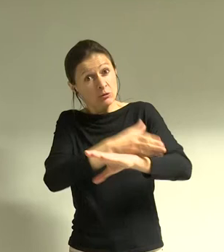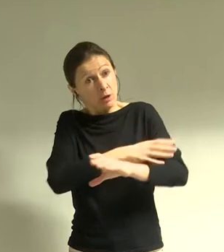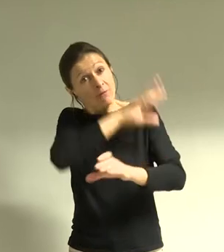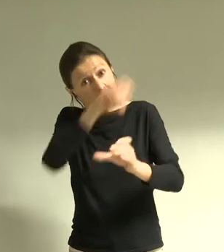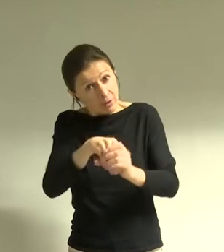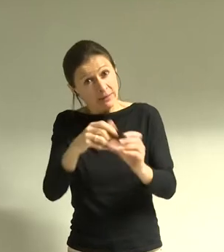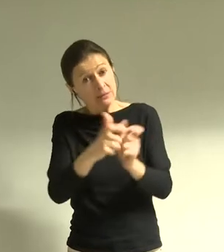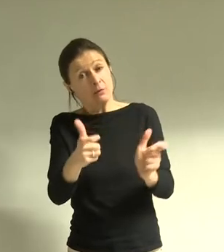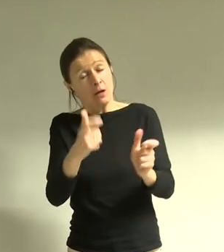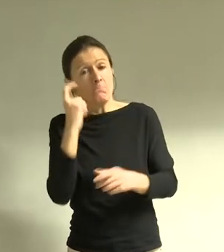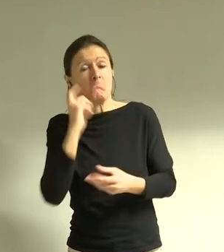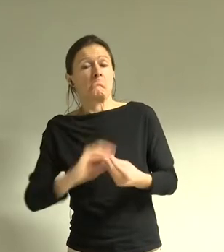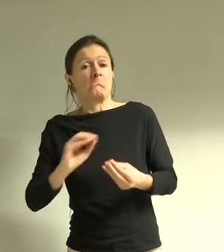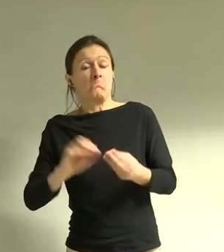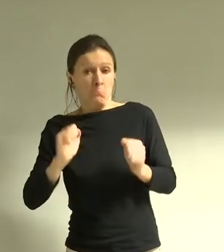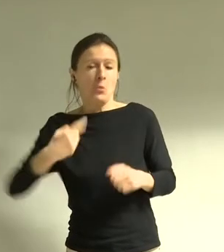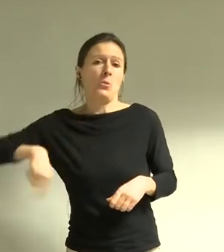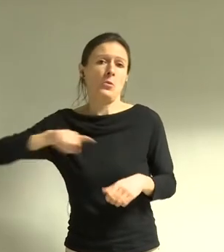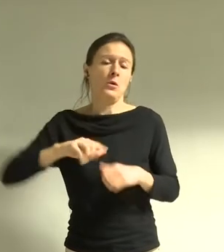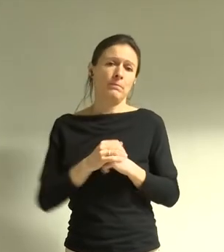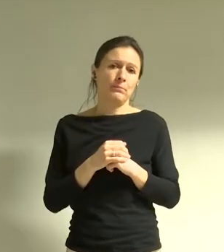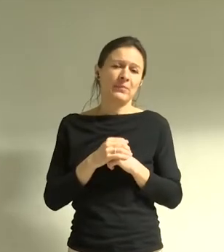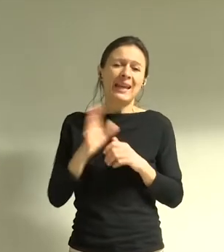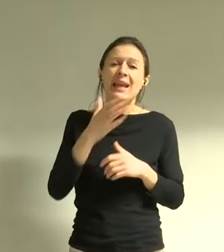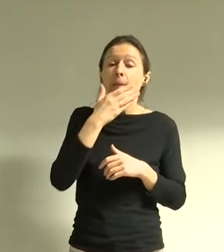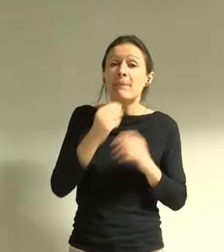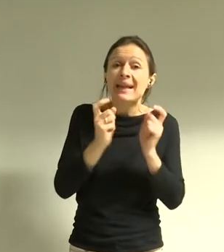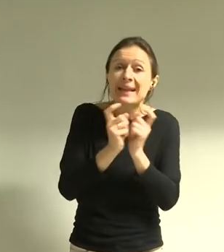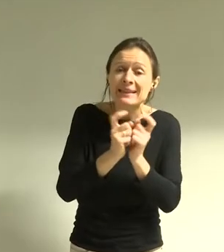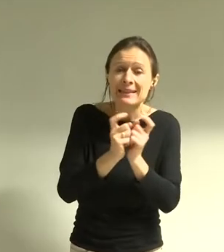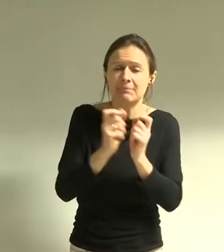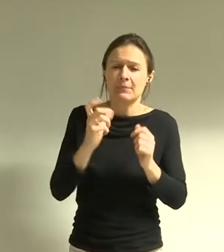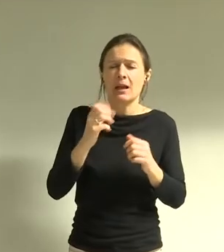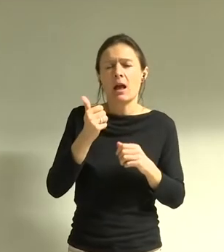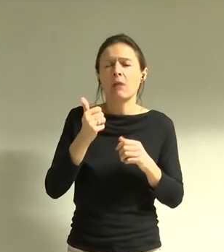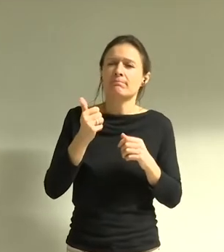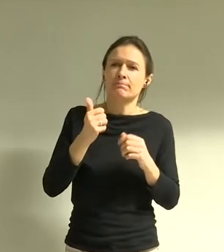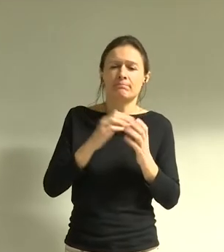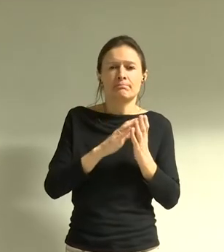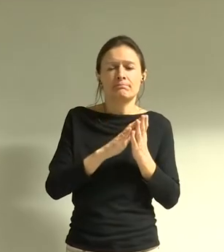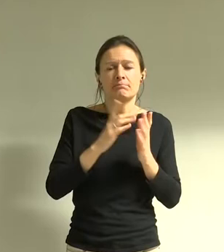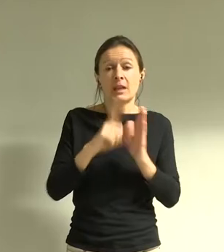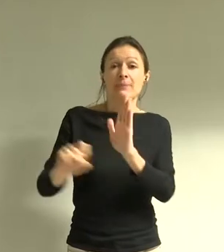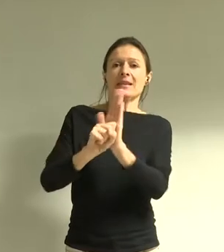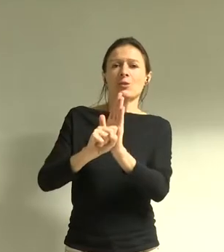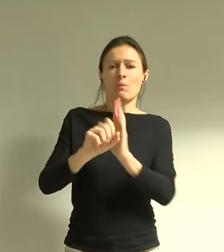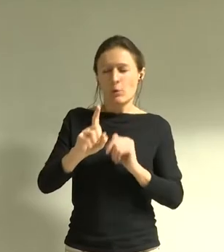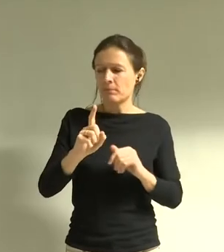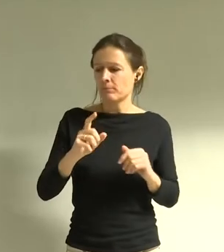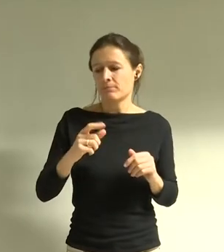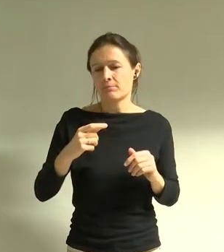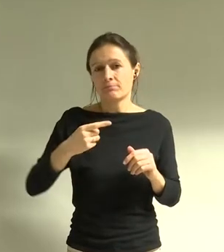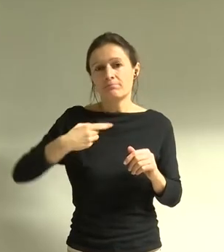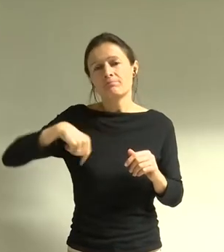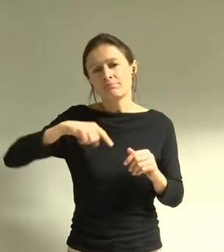enfin un sujet majeur de la bd électrique et salah sa labellisation en ferait qu on a été on a eu un petit un